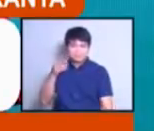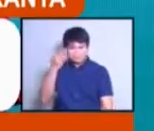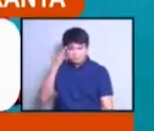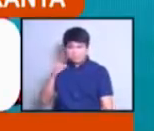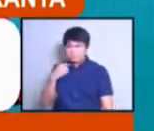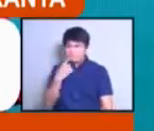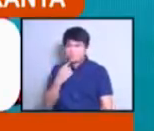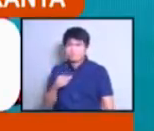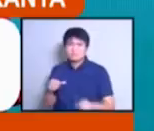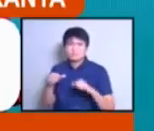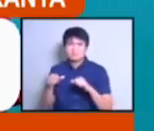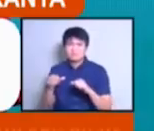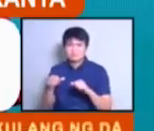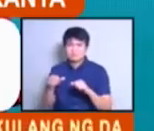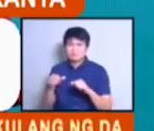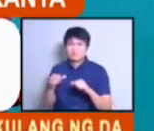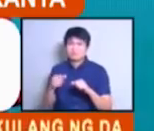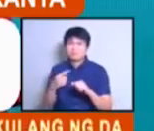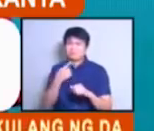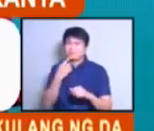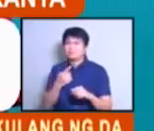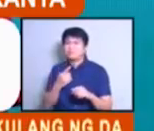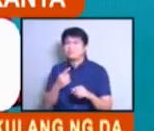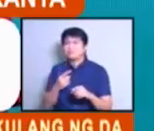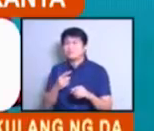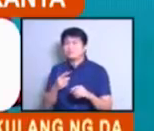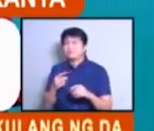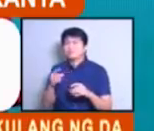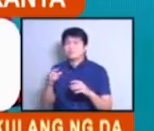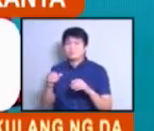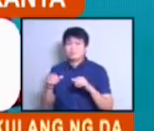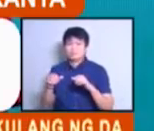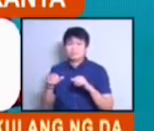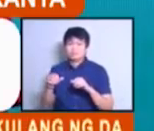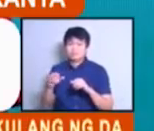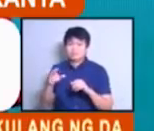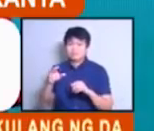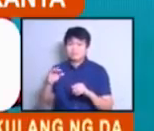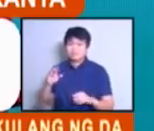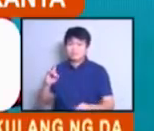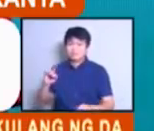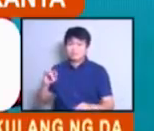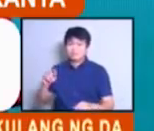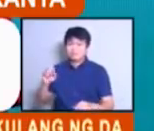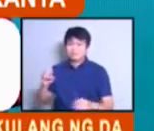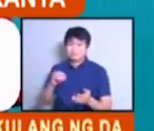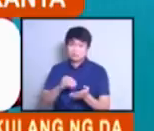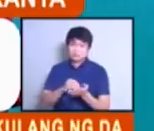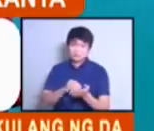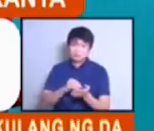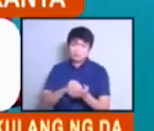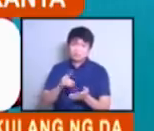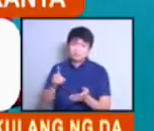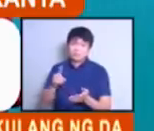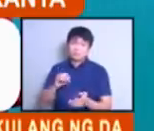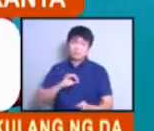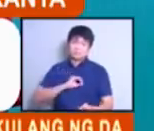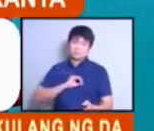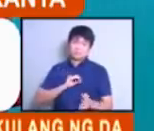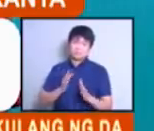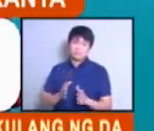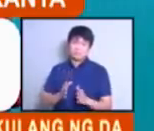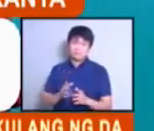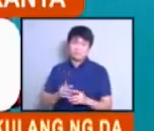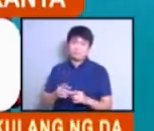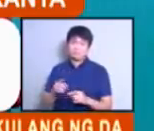lang lyric credit to the owner kasi hindi ko alam kung sino yung original eh. So ito yung panahon na lumabas ka. So deserve ka